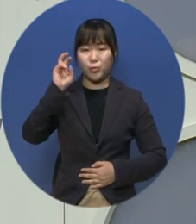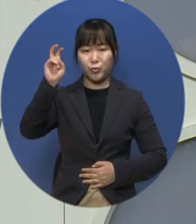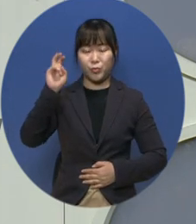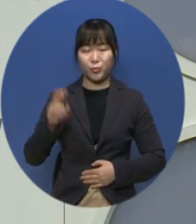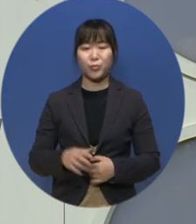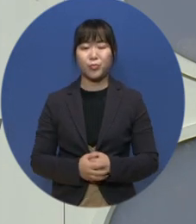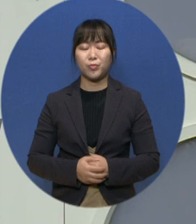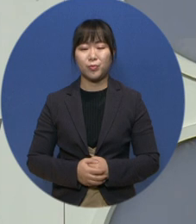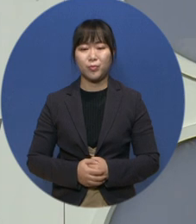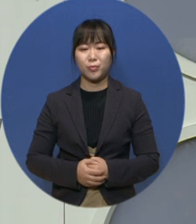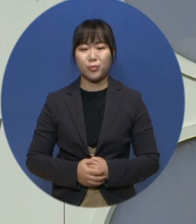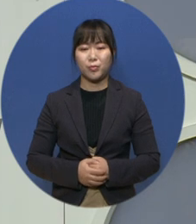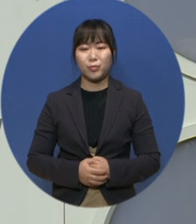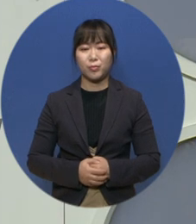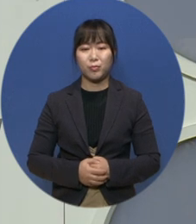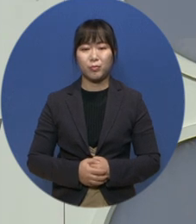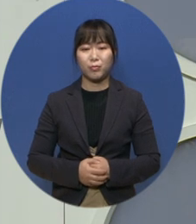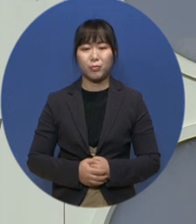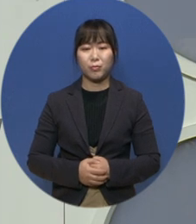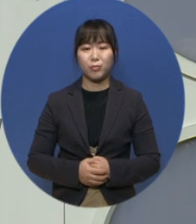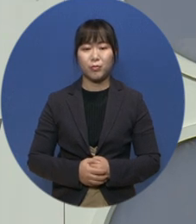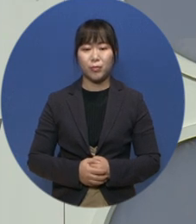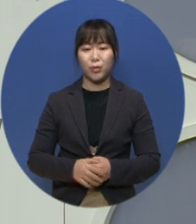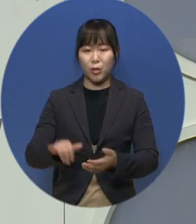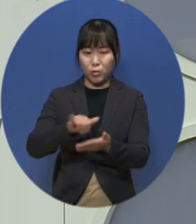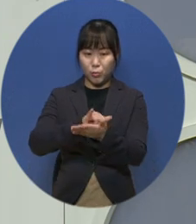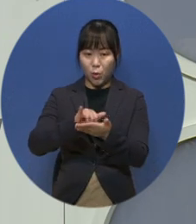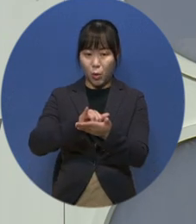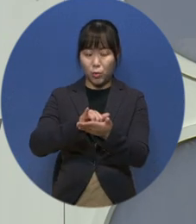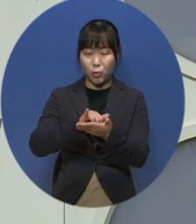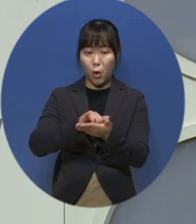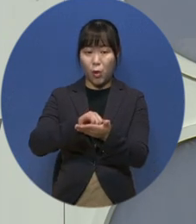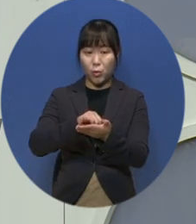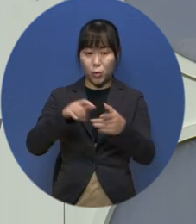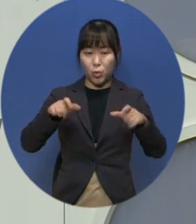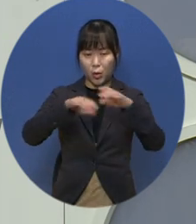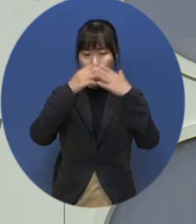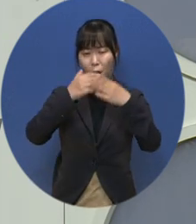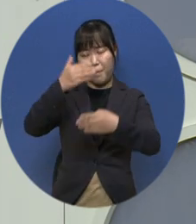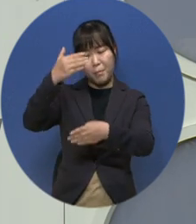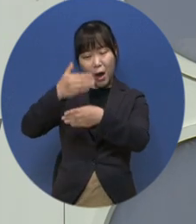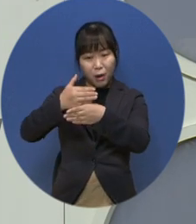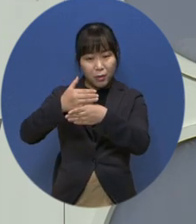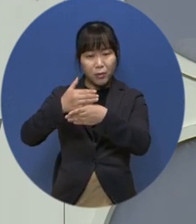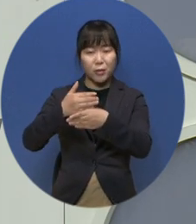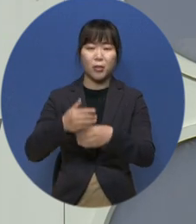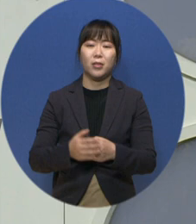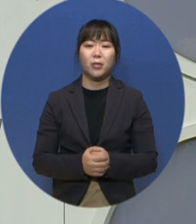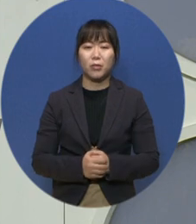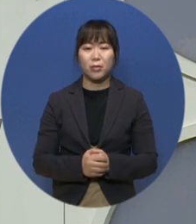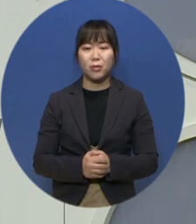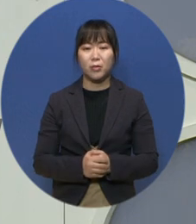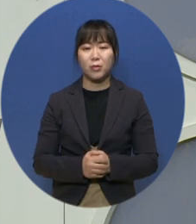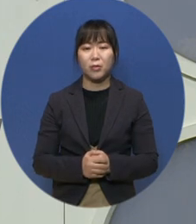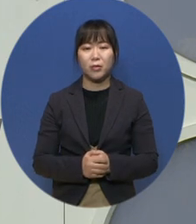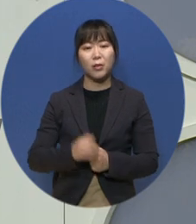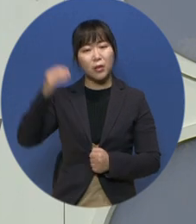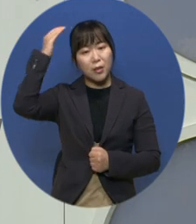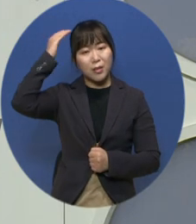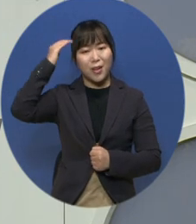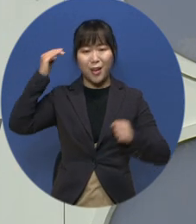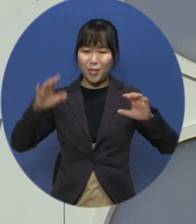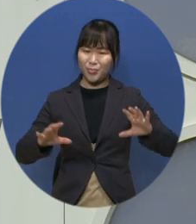겁니다. 그러니까 뉴욕에 있는 브로드웨이도 셧다운 됐고요. 하지만 역시